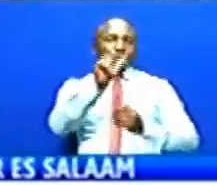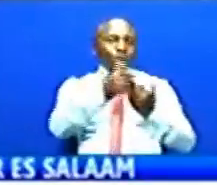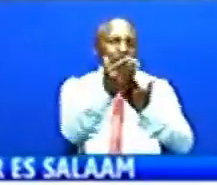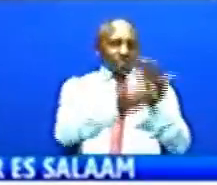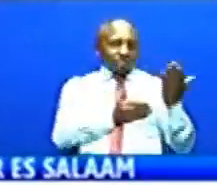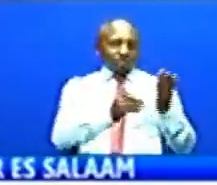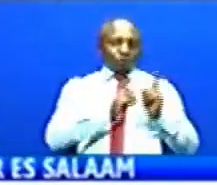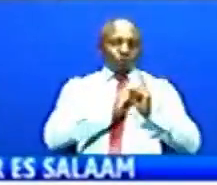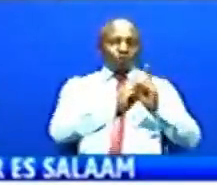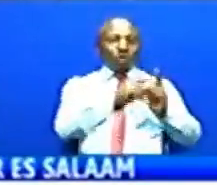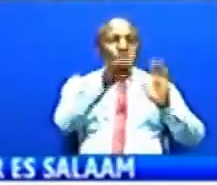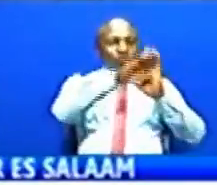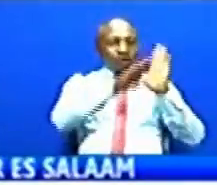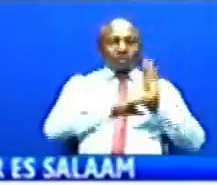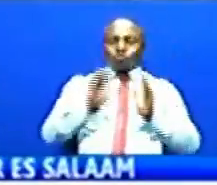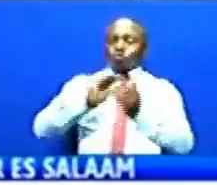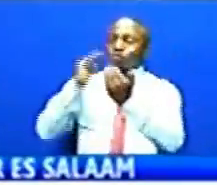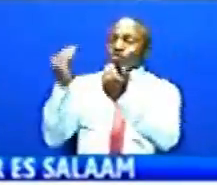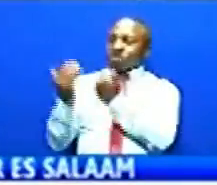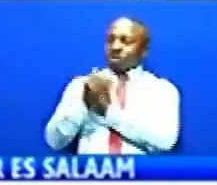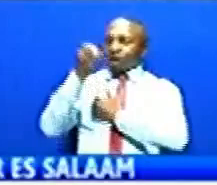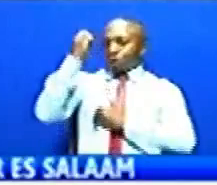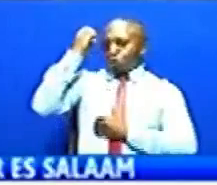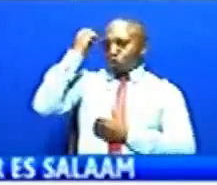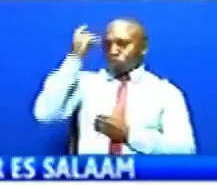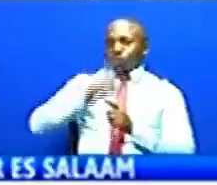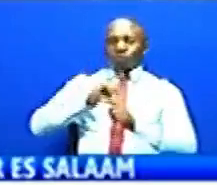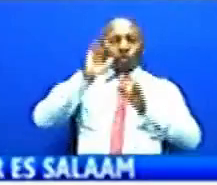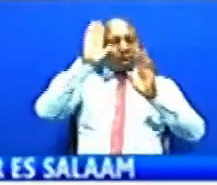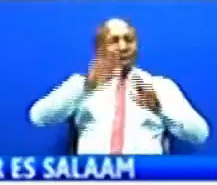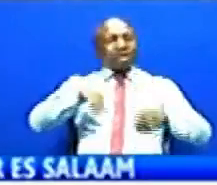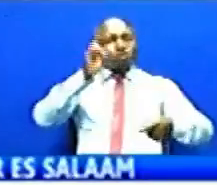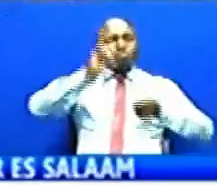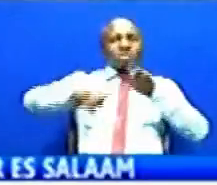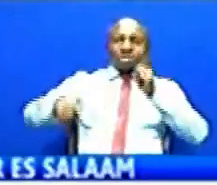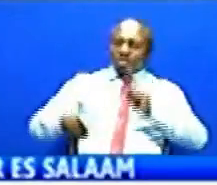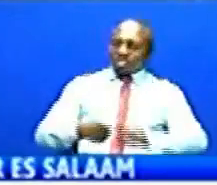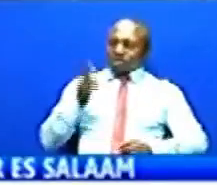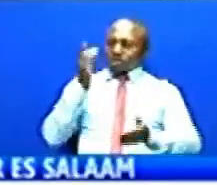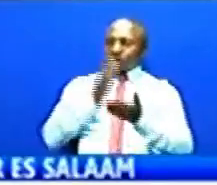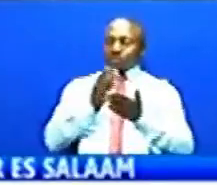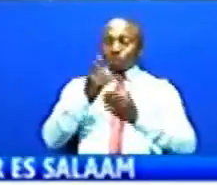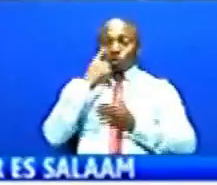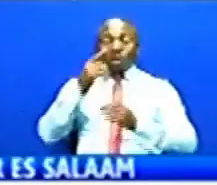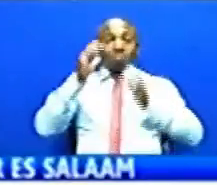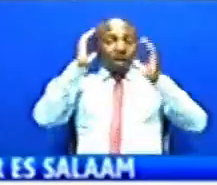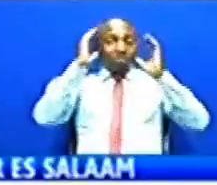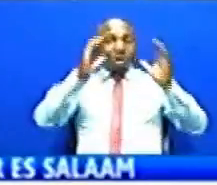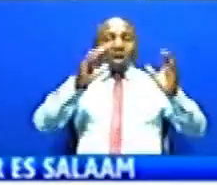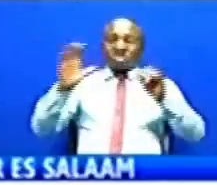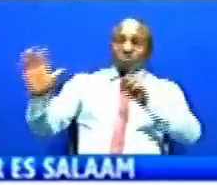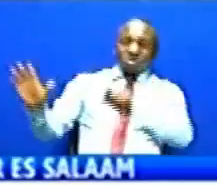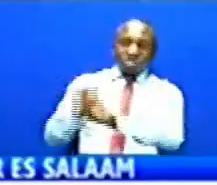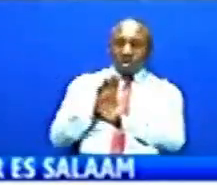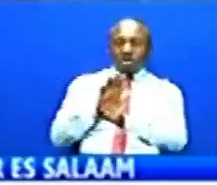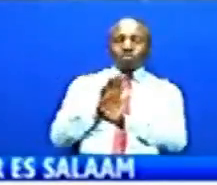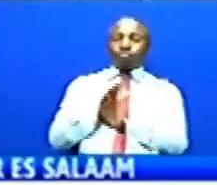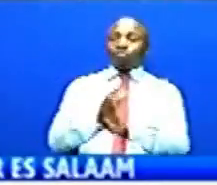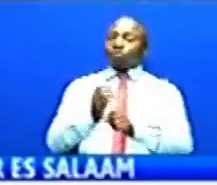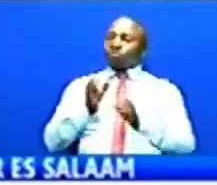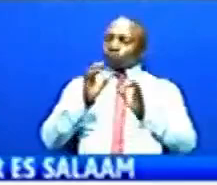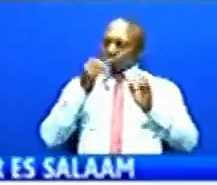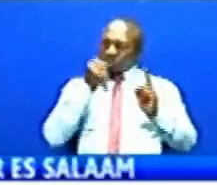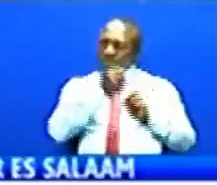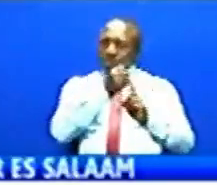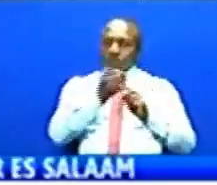Salaam kufuata taratibu za kujikinga na korona na kuacha kuwa wabishi hasa wanapokuta mabasi ya abiria yamejaa. Amesisitiza